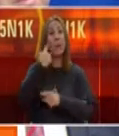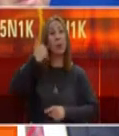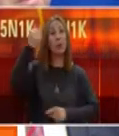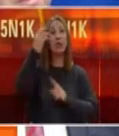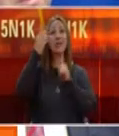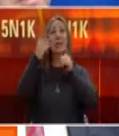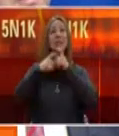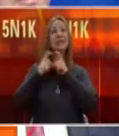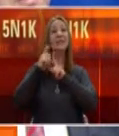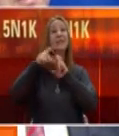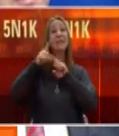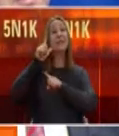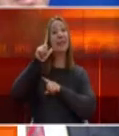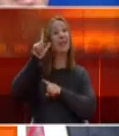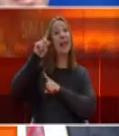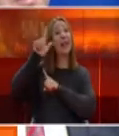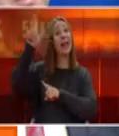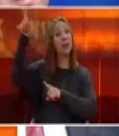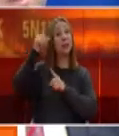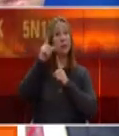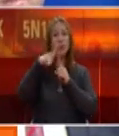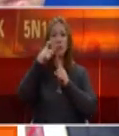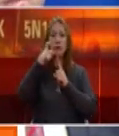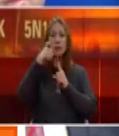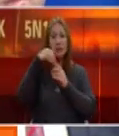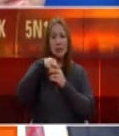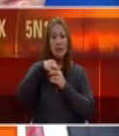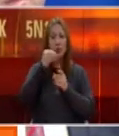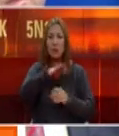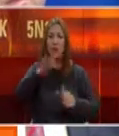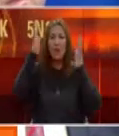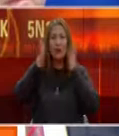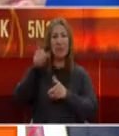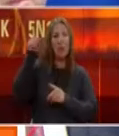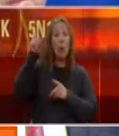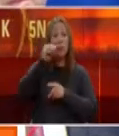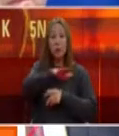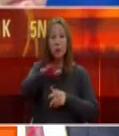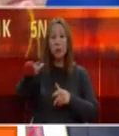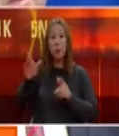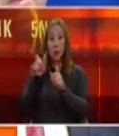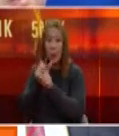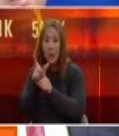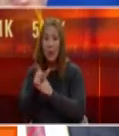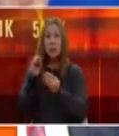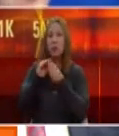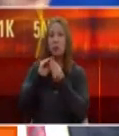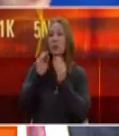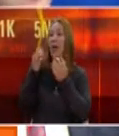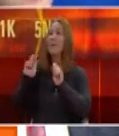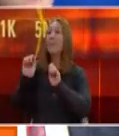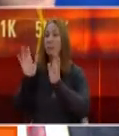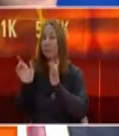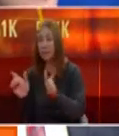Iğdır ilinde, Iğdır ili çocuk nüfusu açısından çok yoğun bir il. Orada çocuklarımızı korumak, suçtan uzak tutabilmek